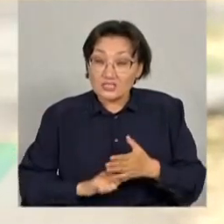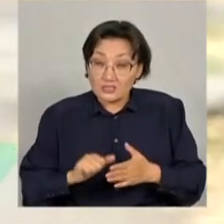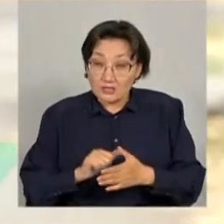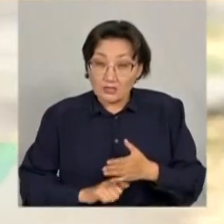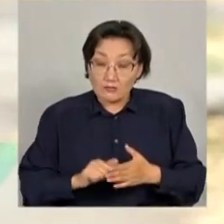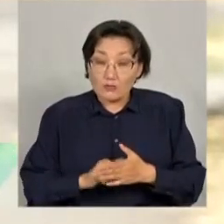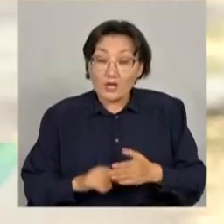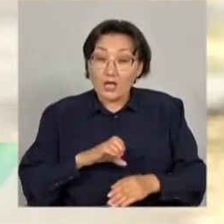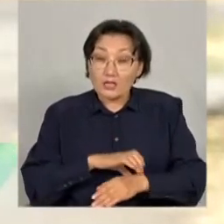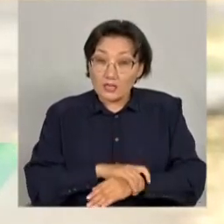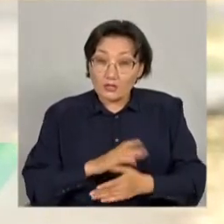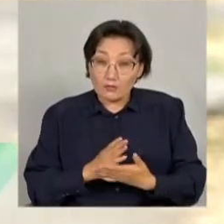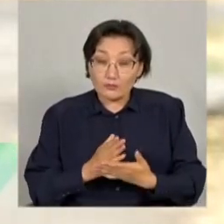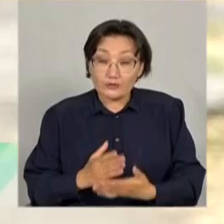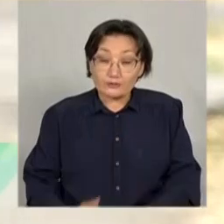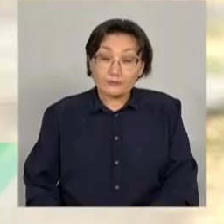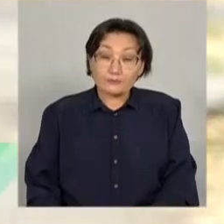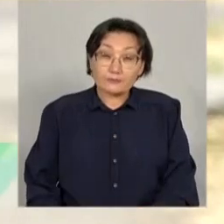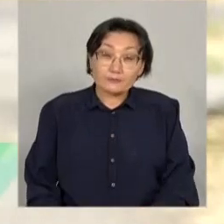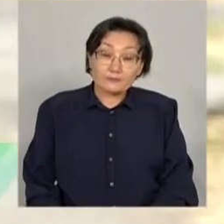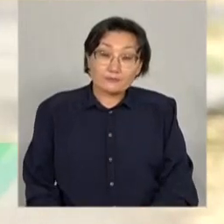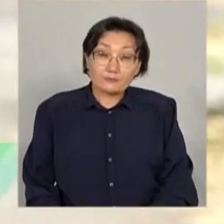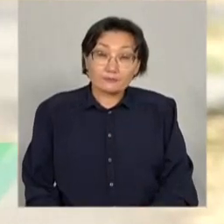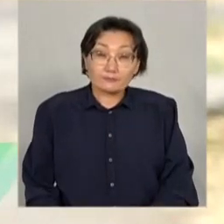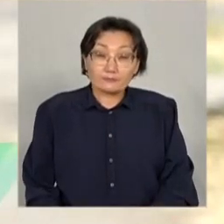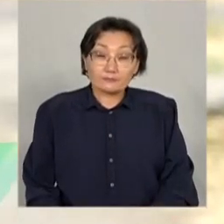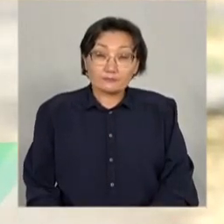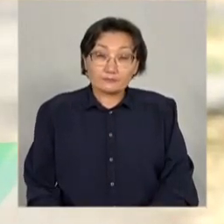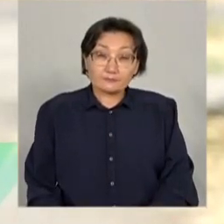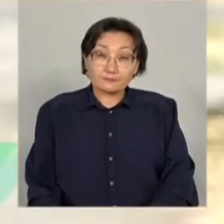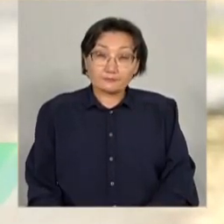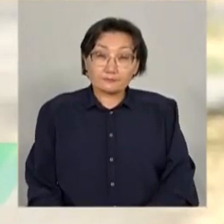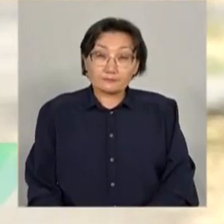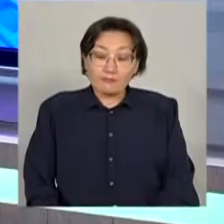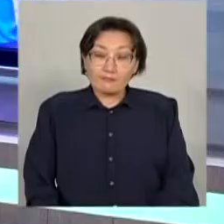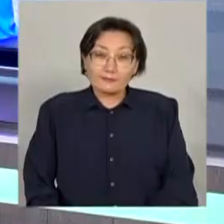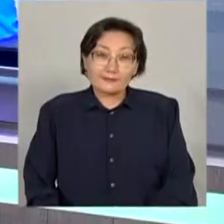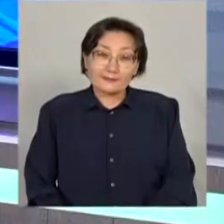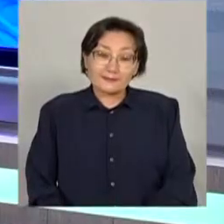салдарын анықтауда. Жомарт Есқара, Тілеу Қабыл, Саржан, Алматы телеарнасы, Жамбыл облысынан.